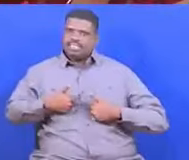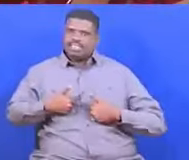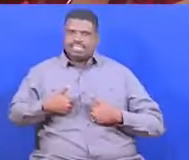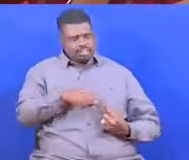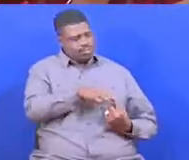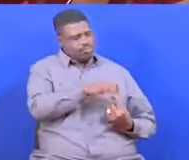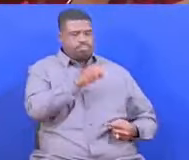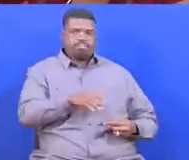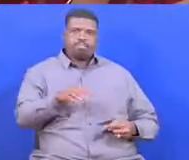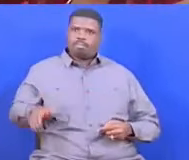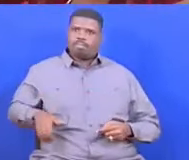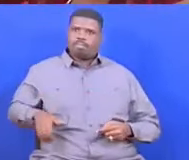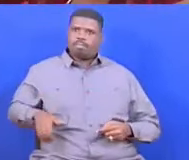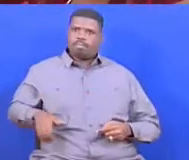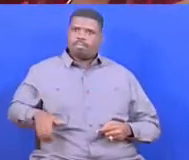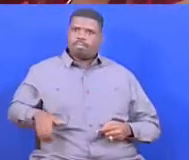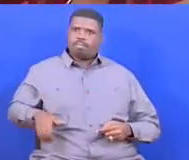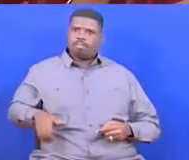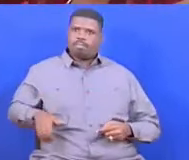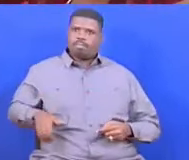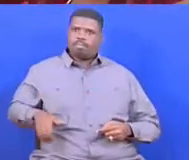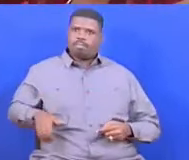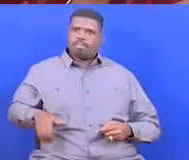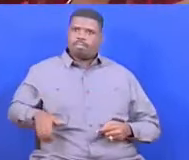tumeteua maafisa wa maendeleo ya jamii wa